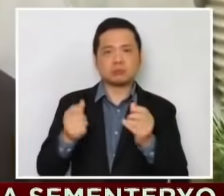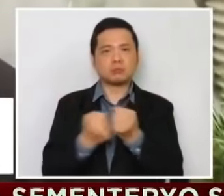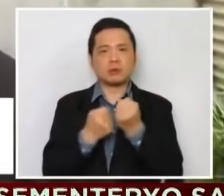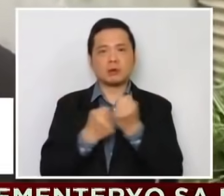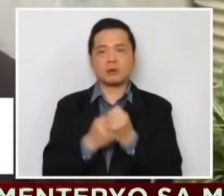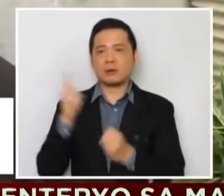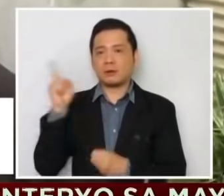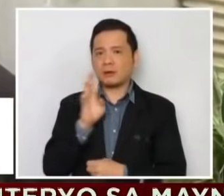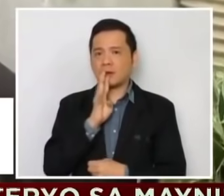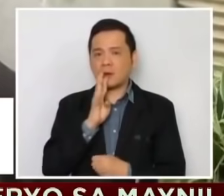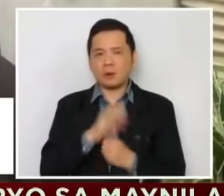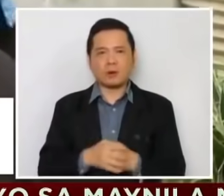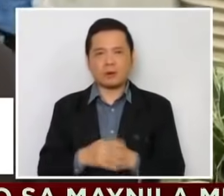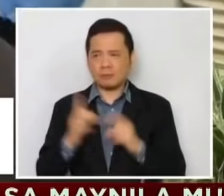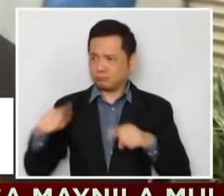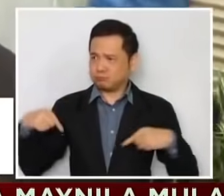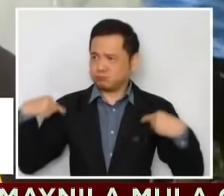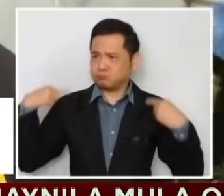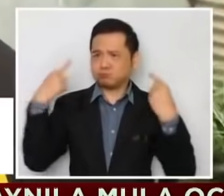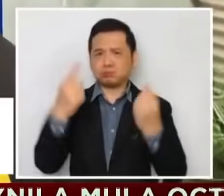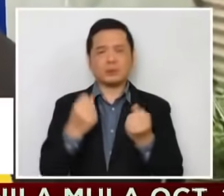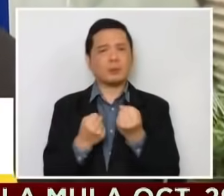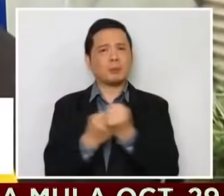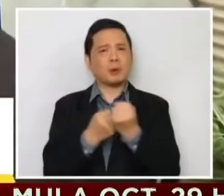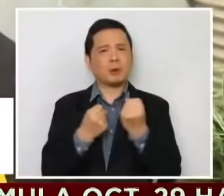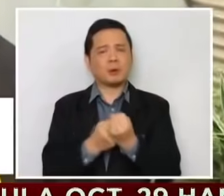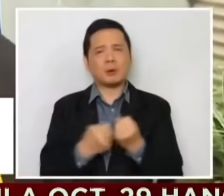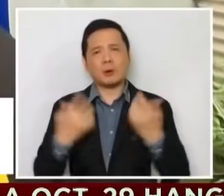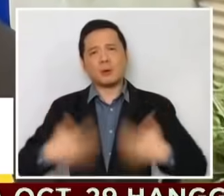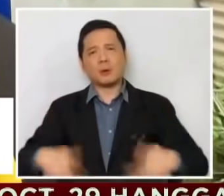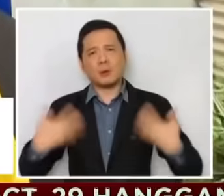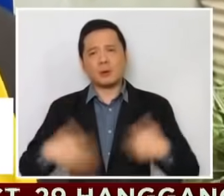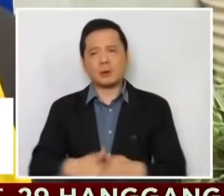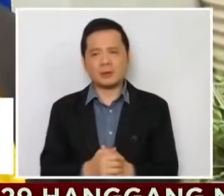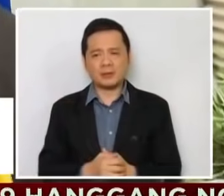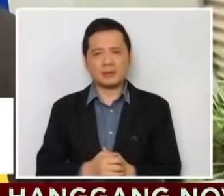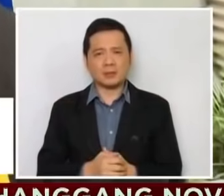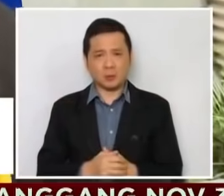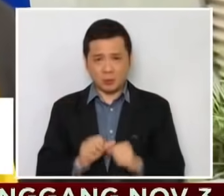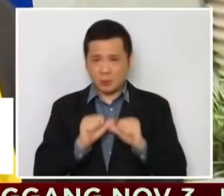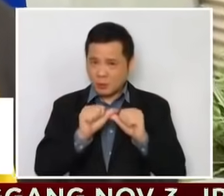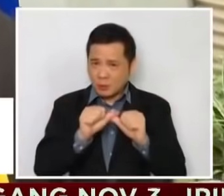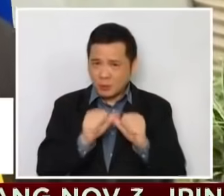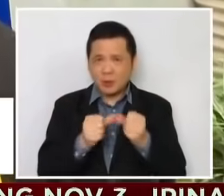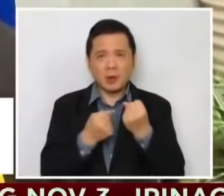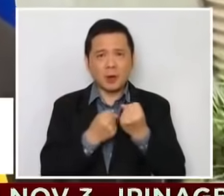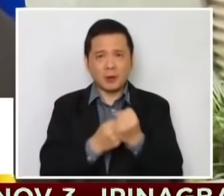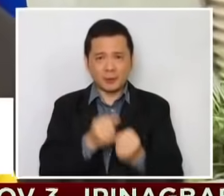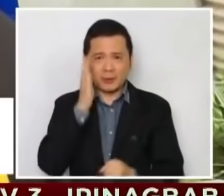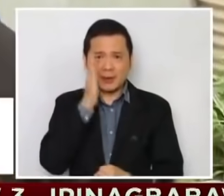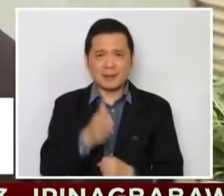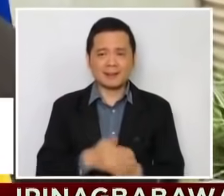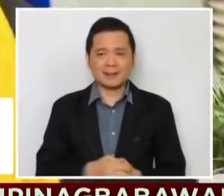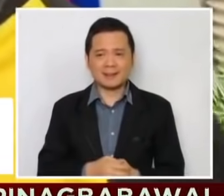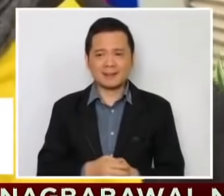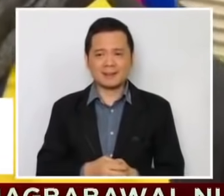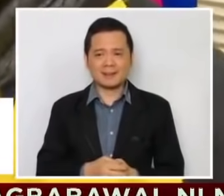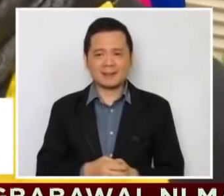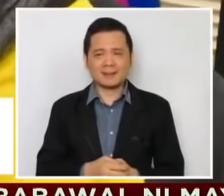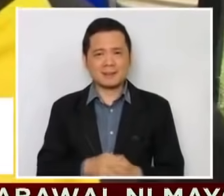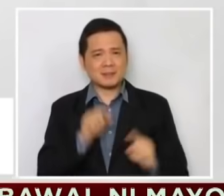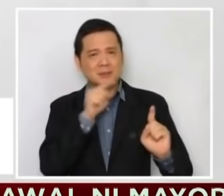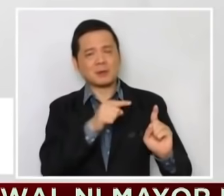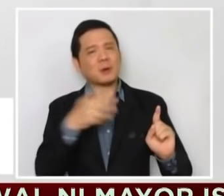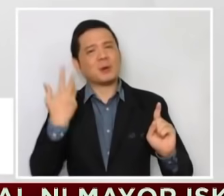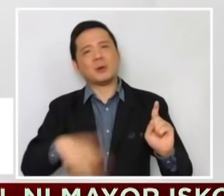siya. Kasi pati mga anak niya niligawan namin sa tibog. Kaya natutuwa kami. Natutupisa na. Game na